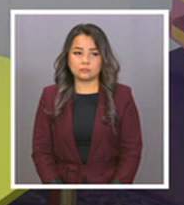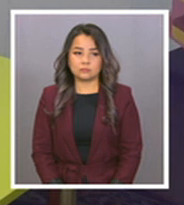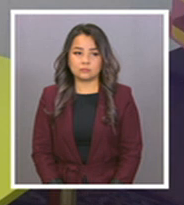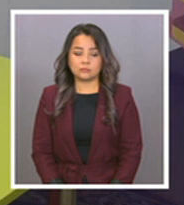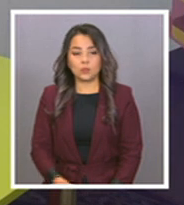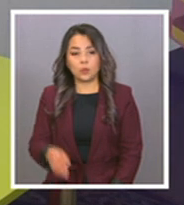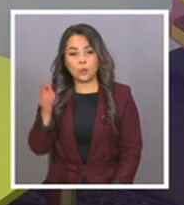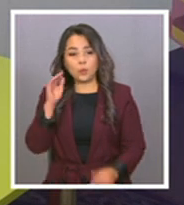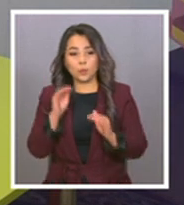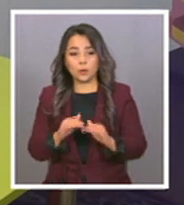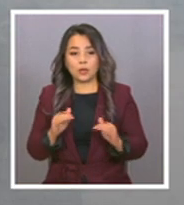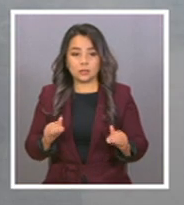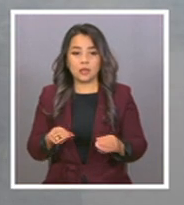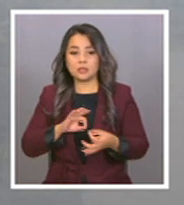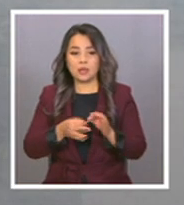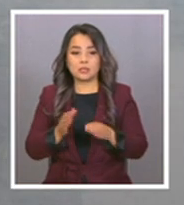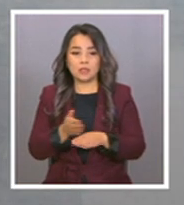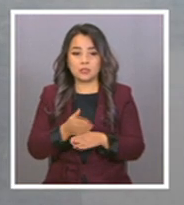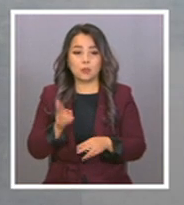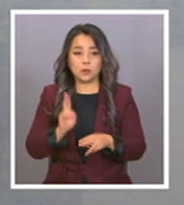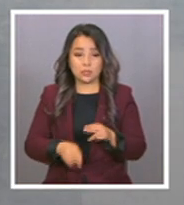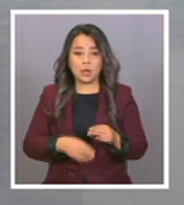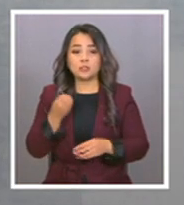Оқушылар, талдап болсаңыздар, ары қарай